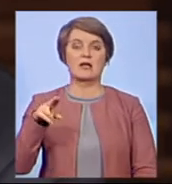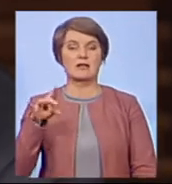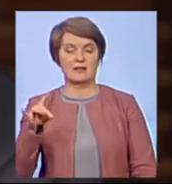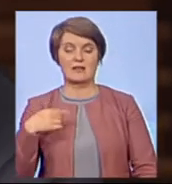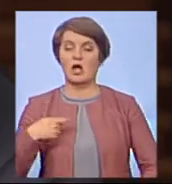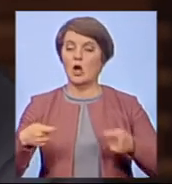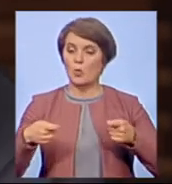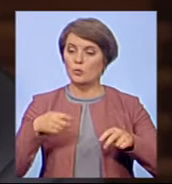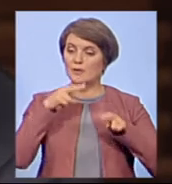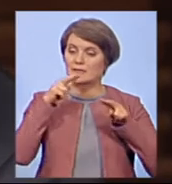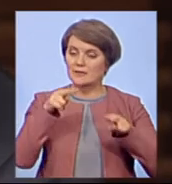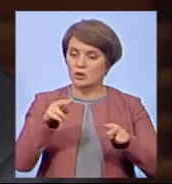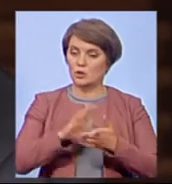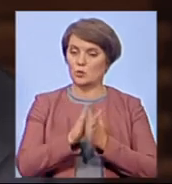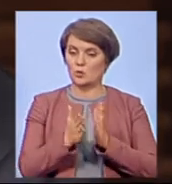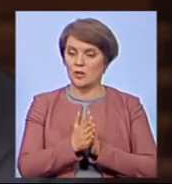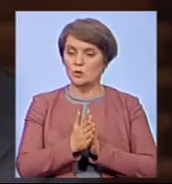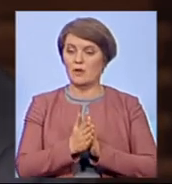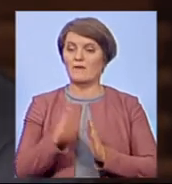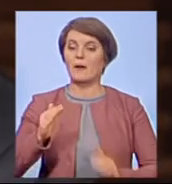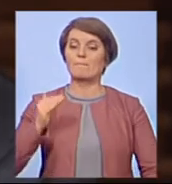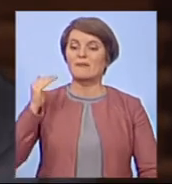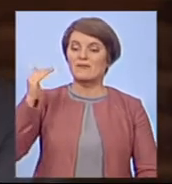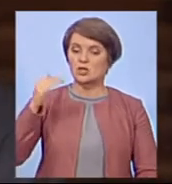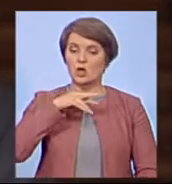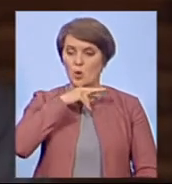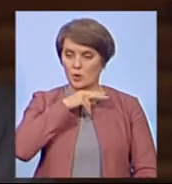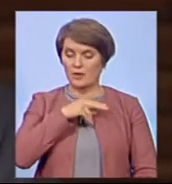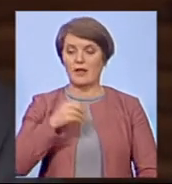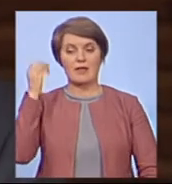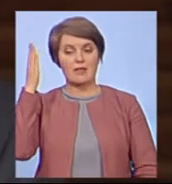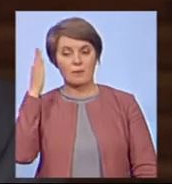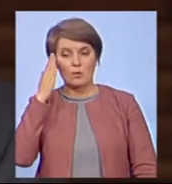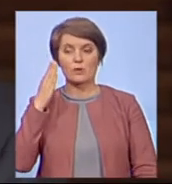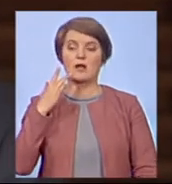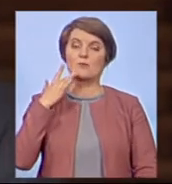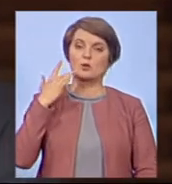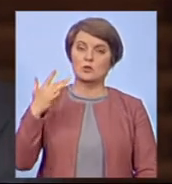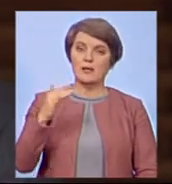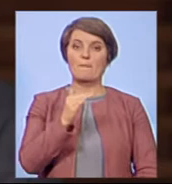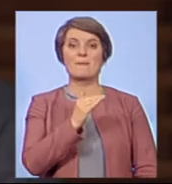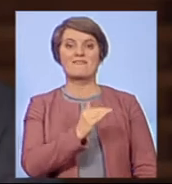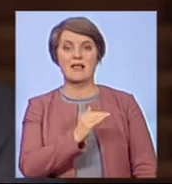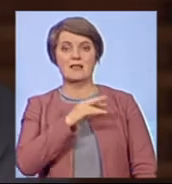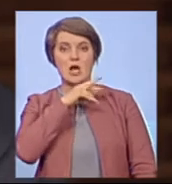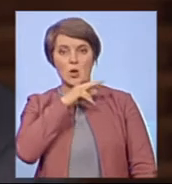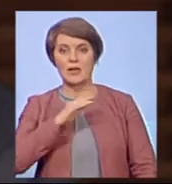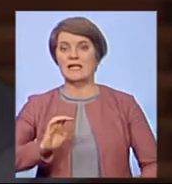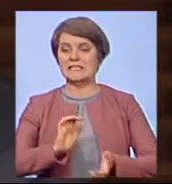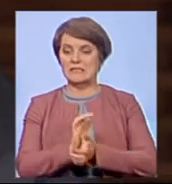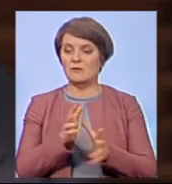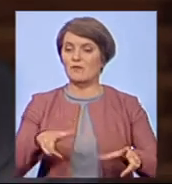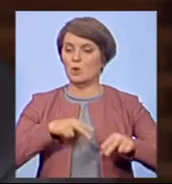уряд буде уважно стежити за ситуацією в Північній Кореї. Сподіваюся, Японія, Сполучені Штати і Південна Корея тісно співпрацюватимуть